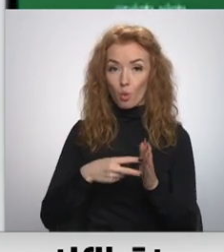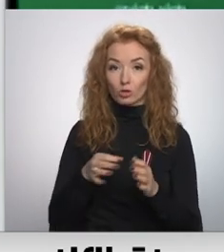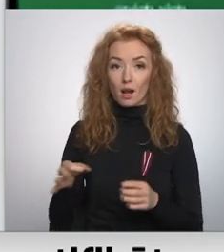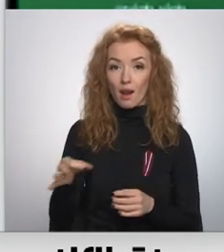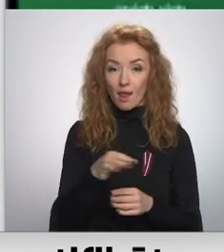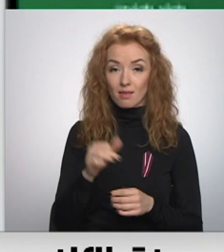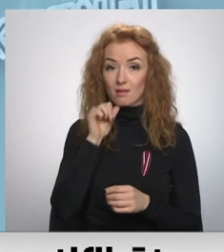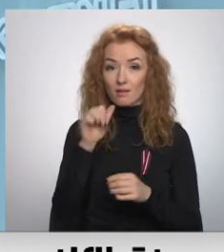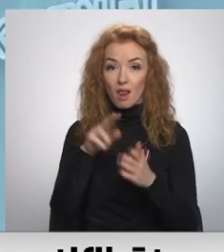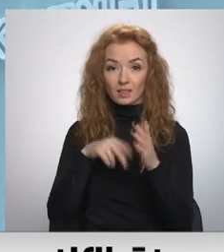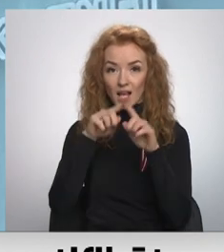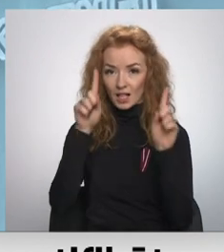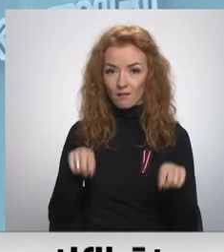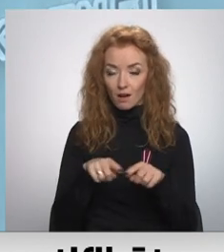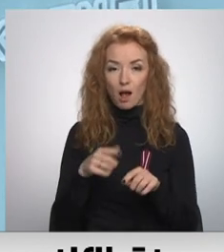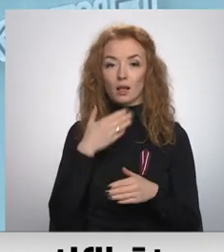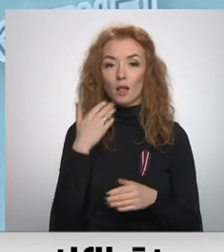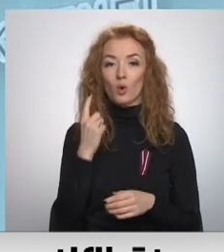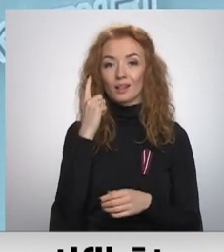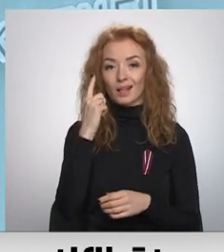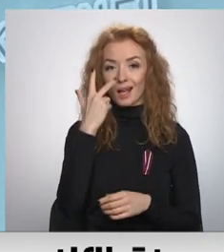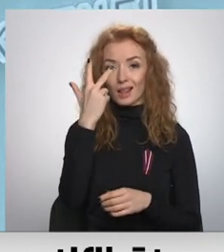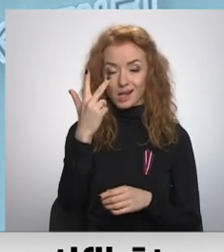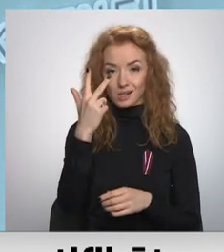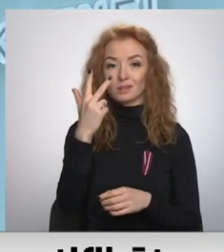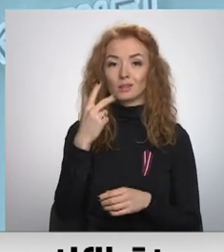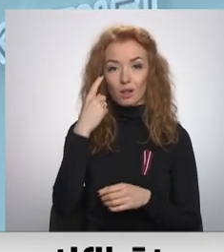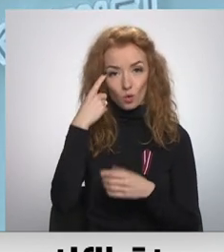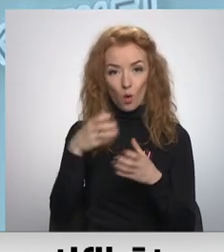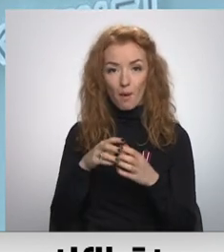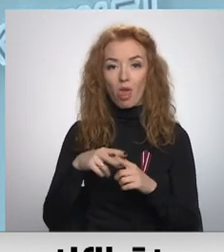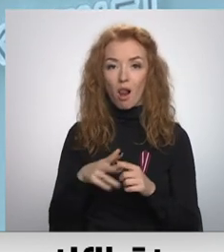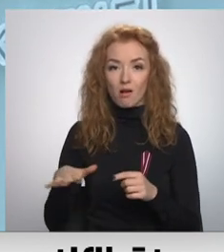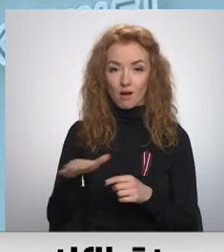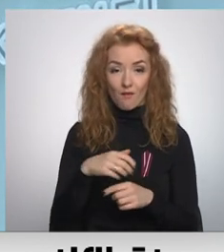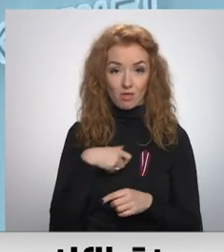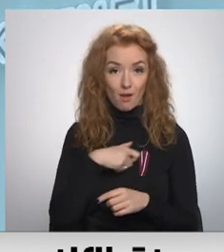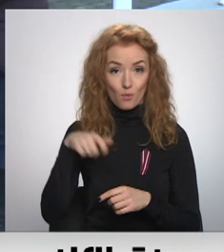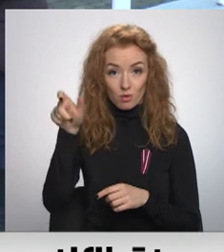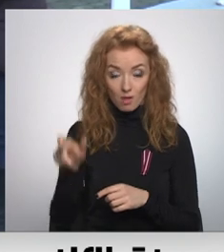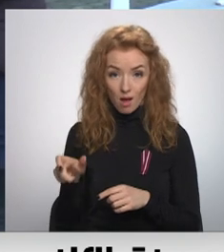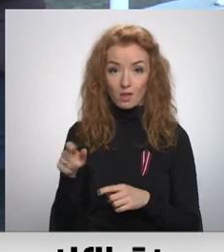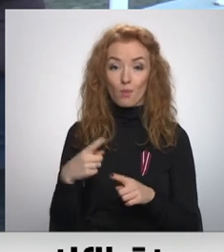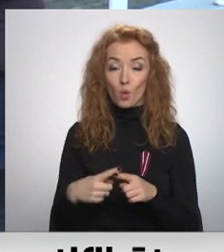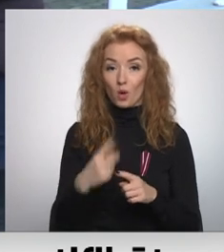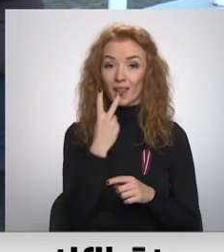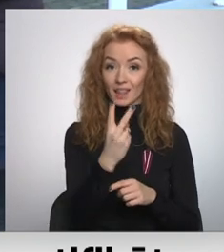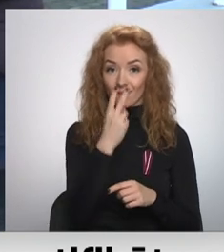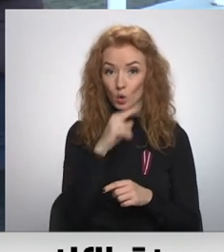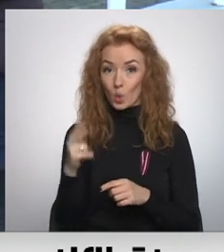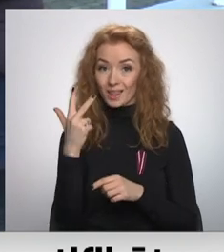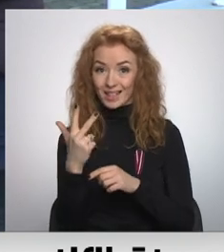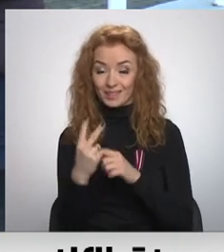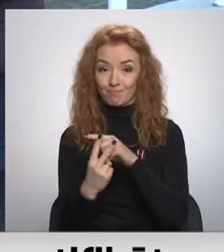zaļais certifikāts nesot tikai 3 Jaugavas novada domes deputātiem. Kā skatro domes priekšsētājs, 2 no 3